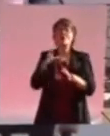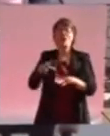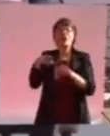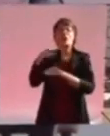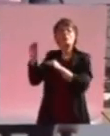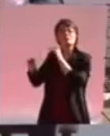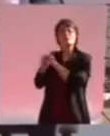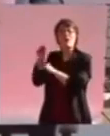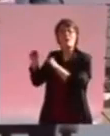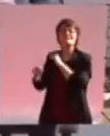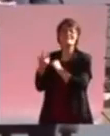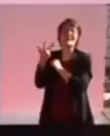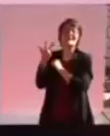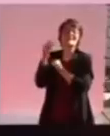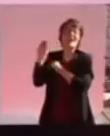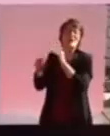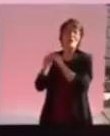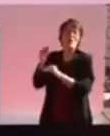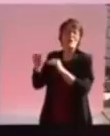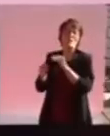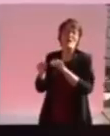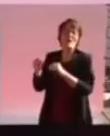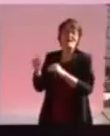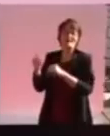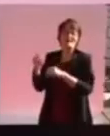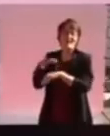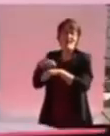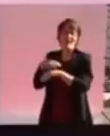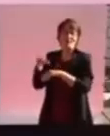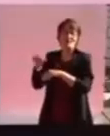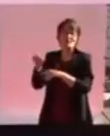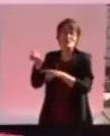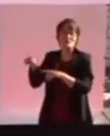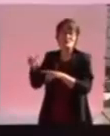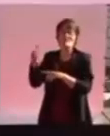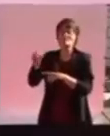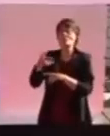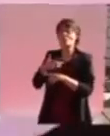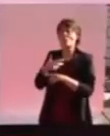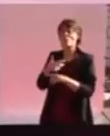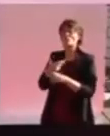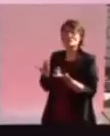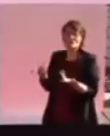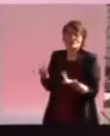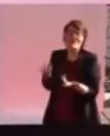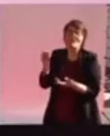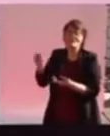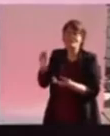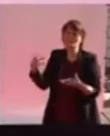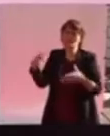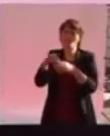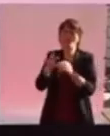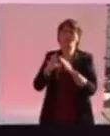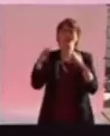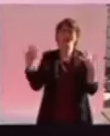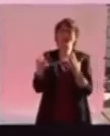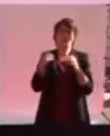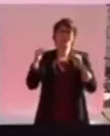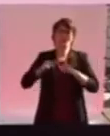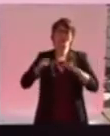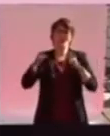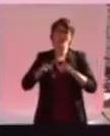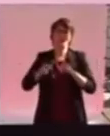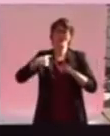al ministro perché ci sono delle richieste da fare il mondo della sanità e del lavoro della sanità delle richieste da fare e quindi le